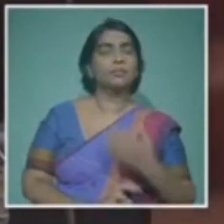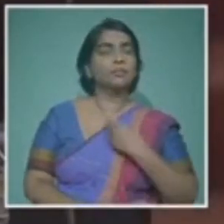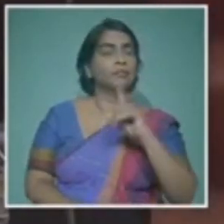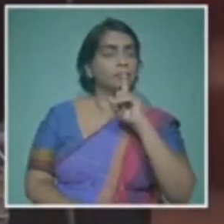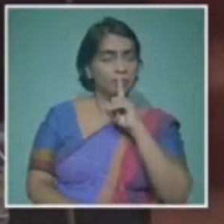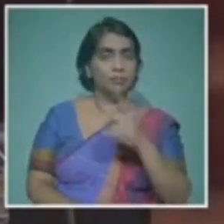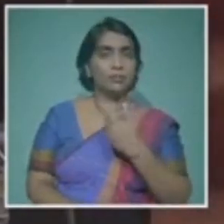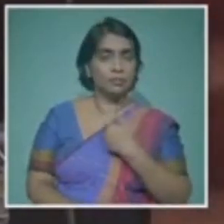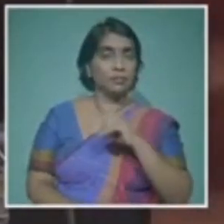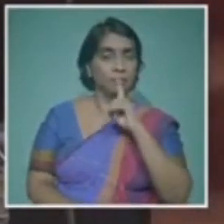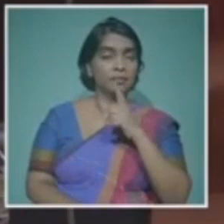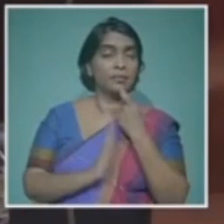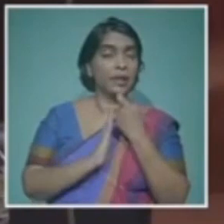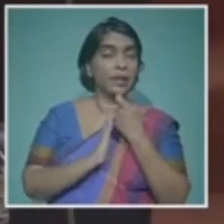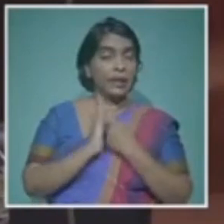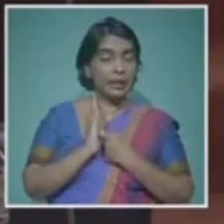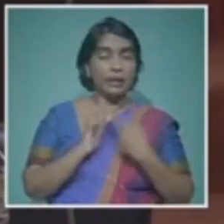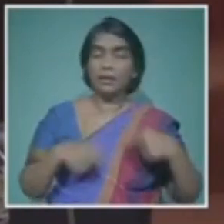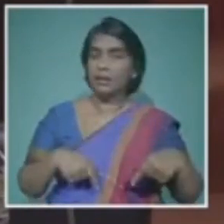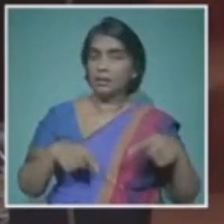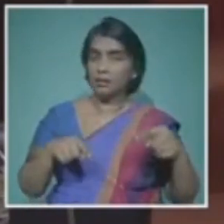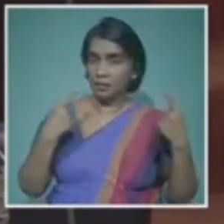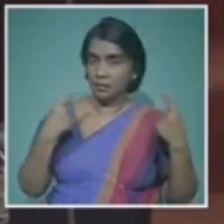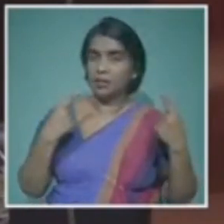මම ඉල්ලීමක් කරනවා මං ඉදිරිපත් කරපු නීති තර්කයට